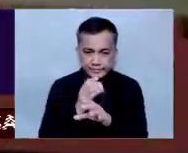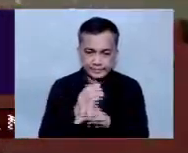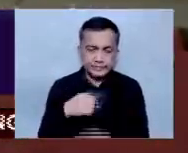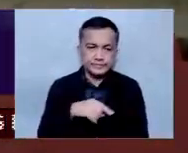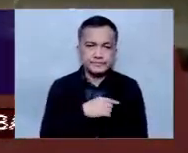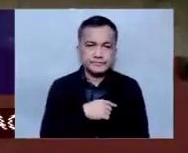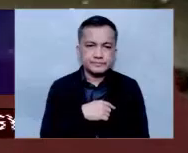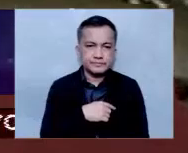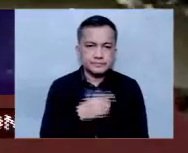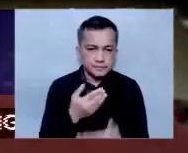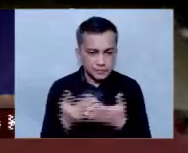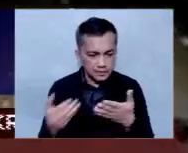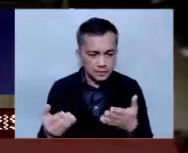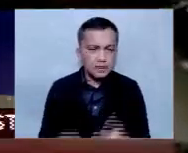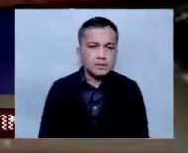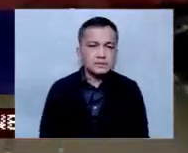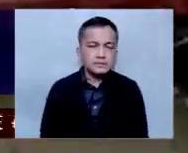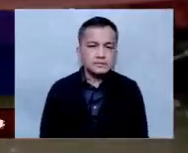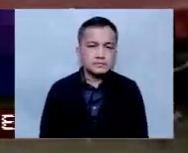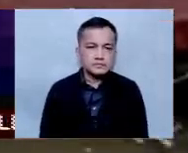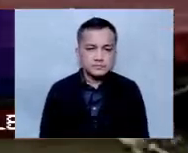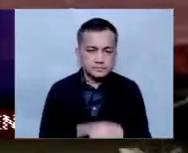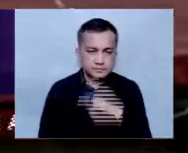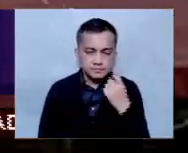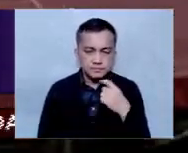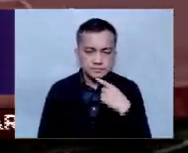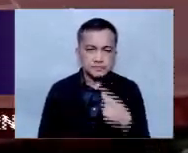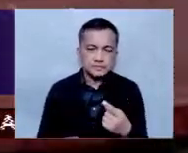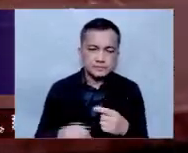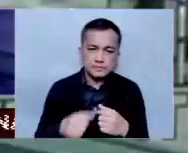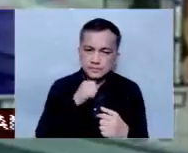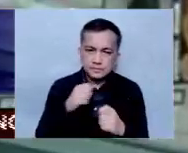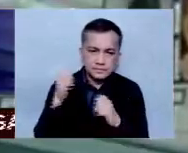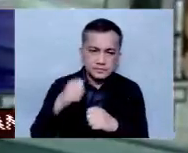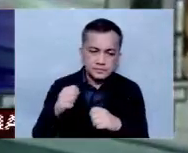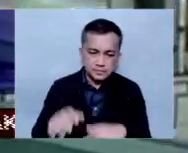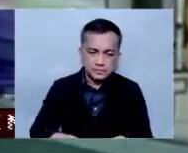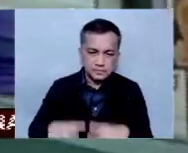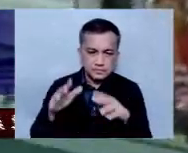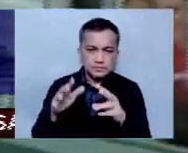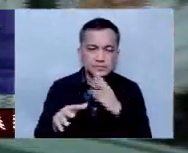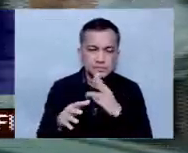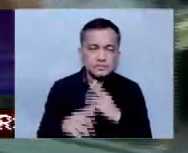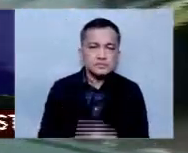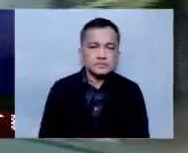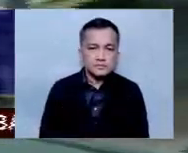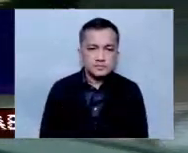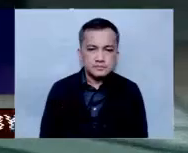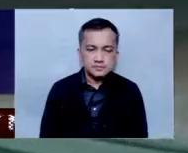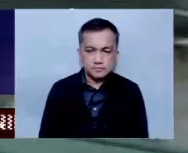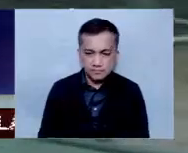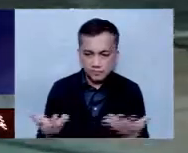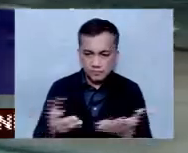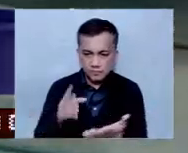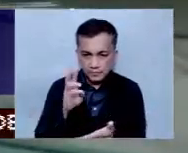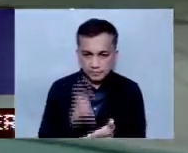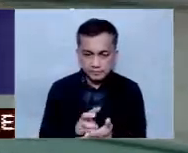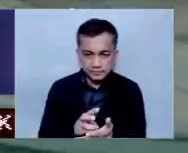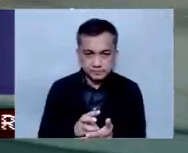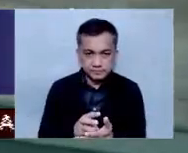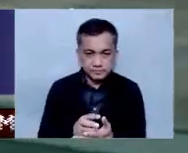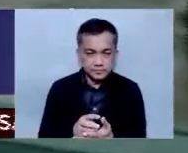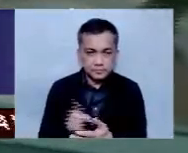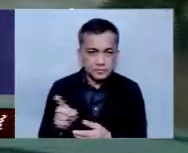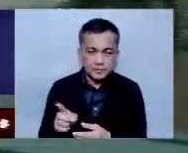mga kagamitan natin, dahil hindi natin sinasahan yung pagtaas ng tubig. Nasa lugar tayo ngayon, Mean, supposedly, hindi